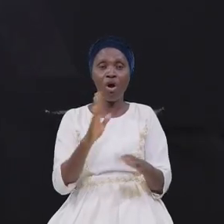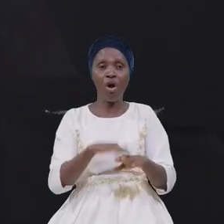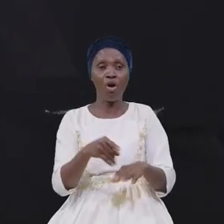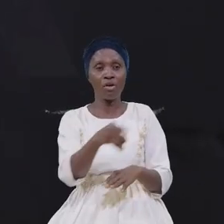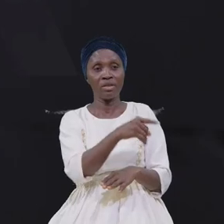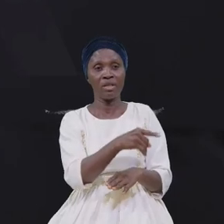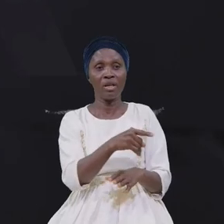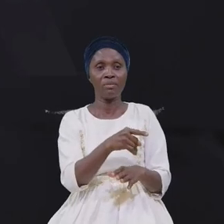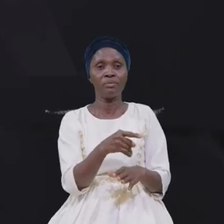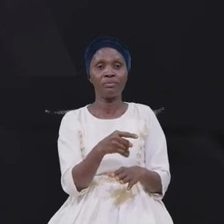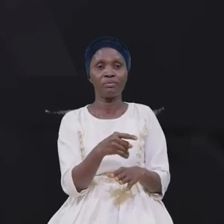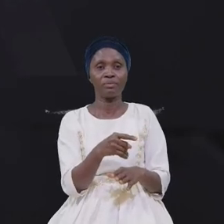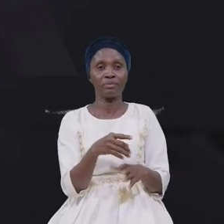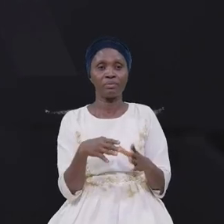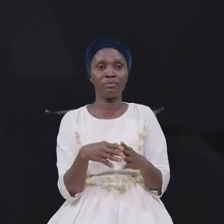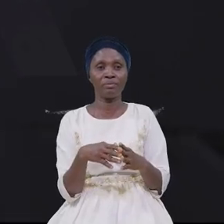sont tombés.